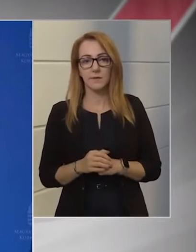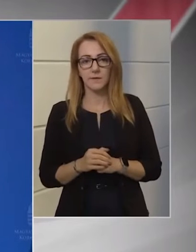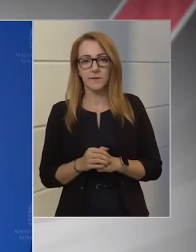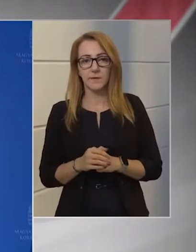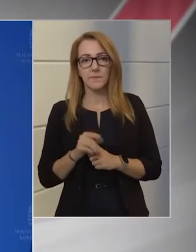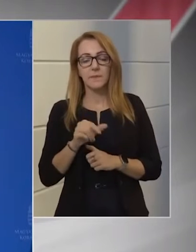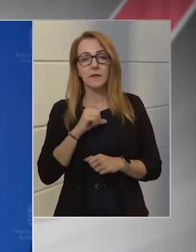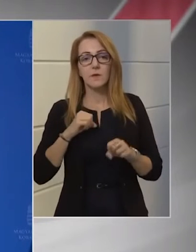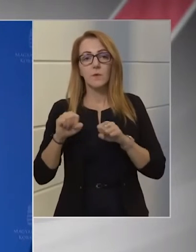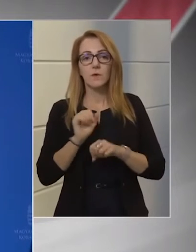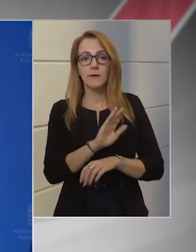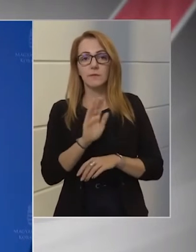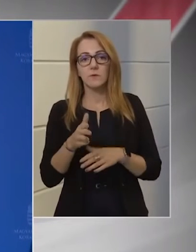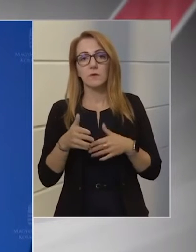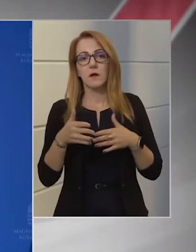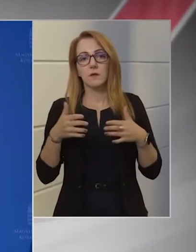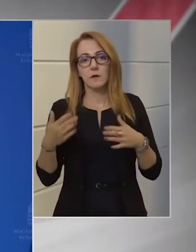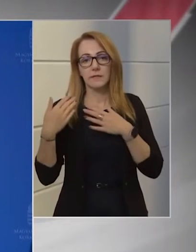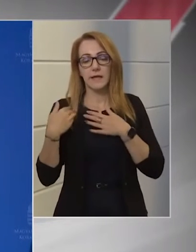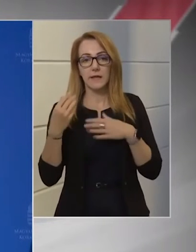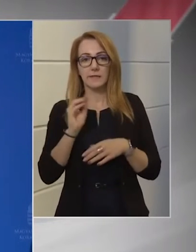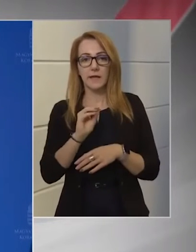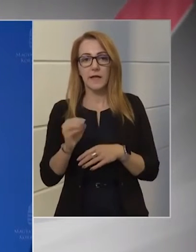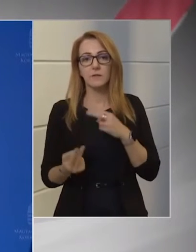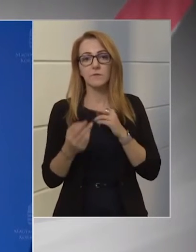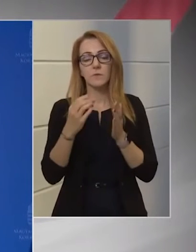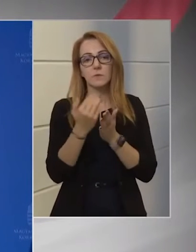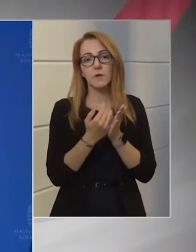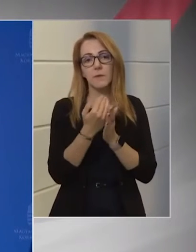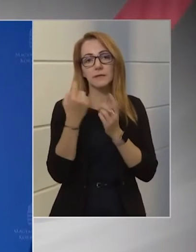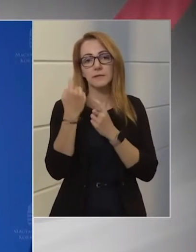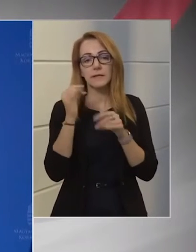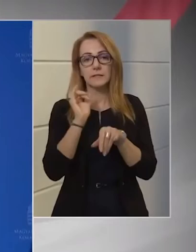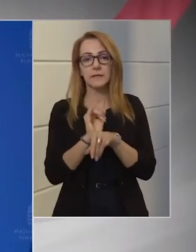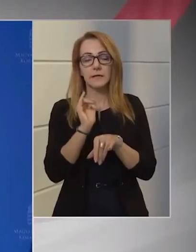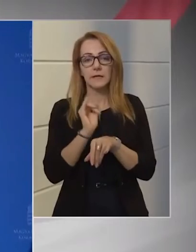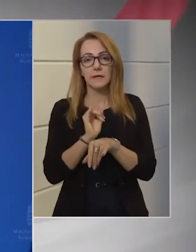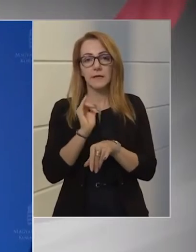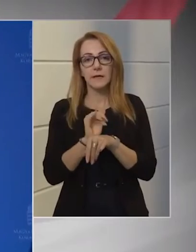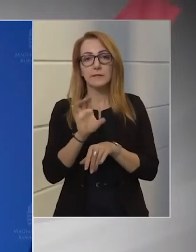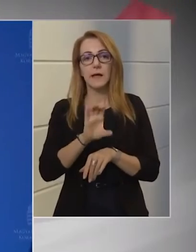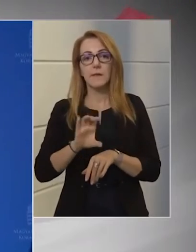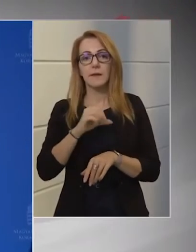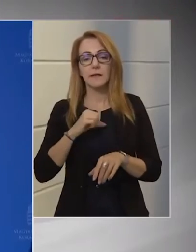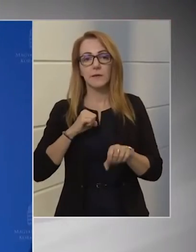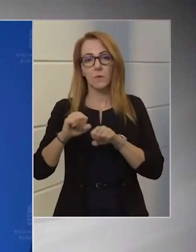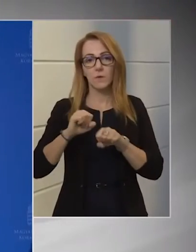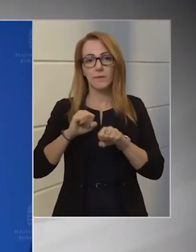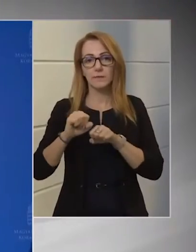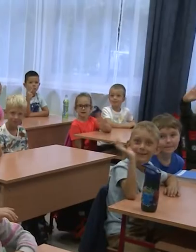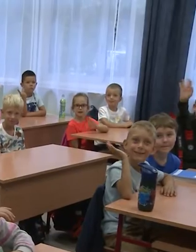Központilag nem lesz őszi szünet. Többek közt ezt jelentette be Gulyás Gergely miniszterelnökséget vezető miniszter a csütörtöki